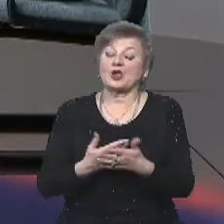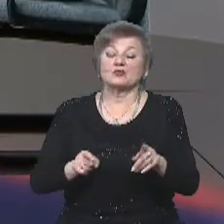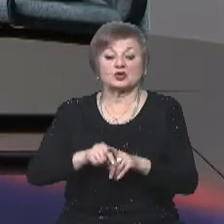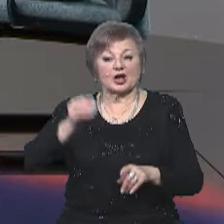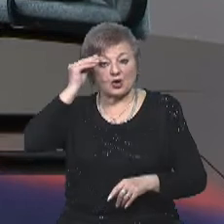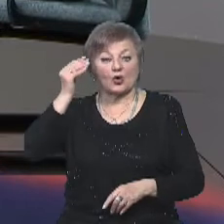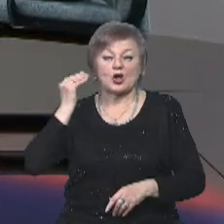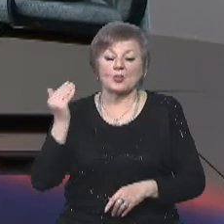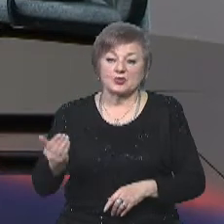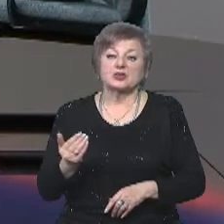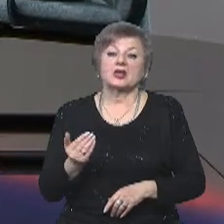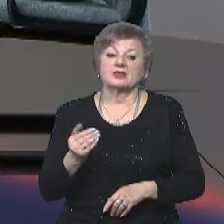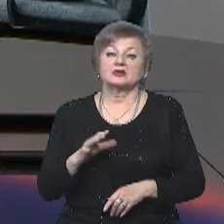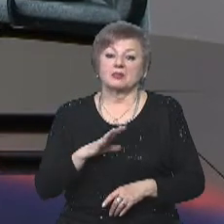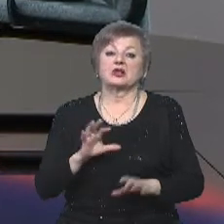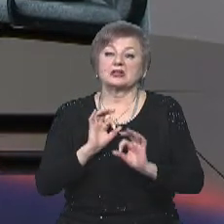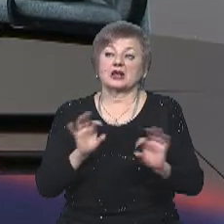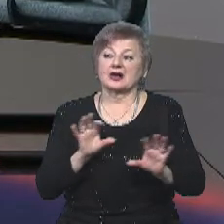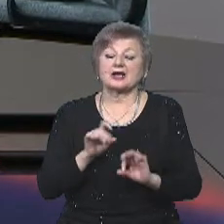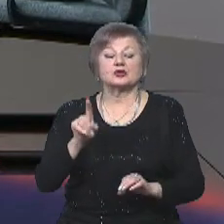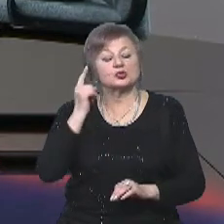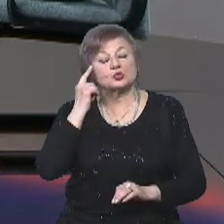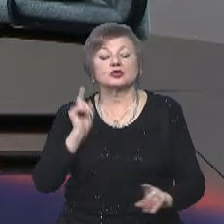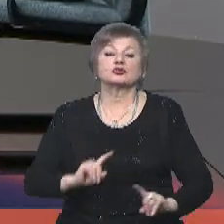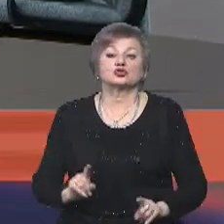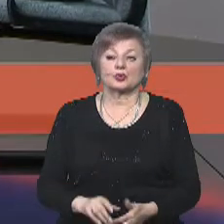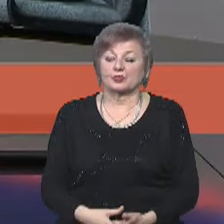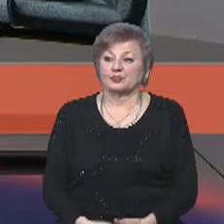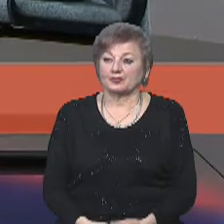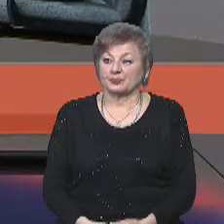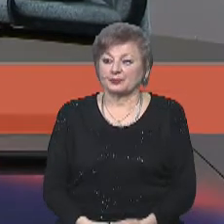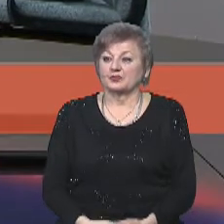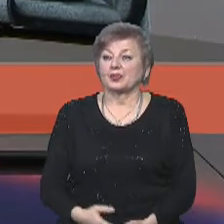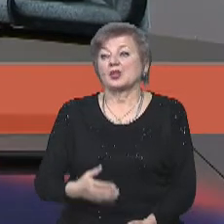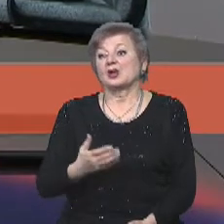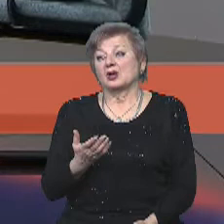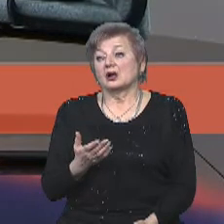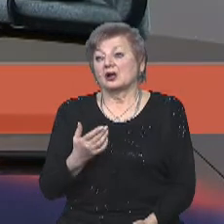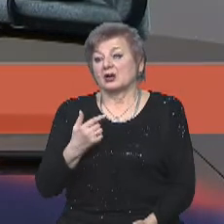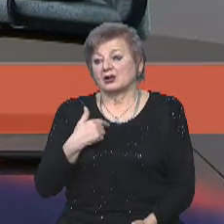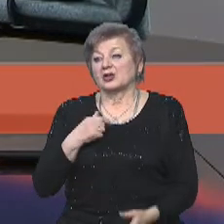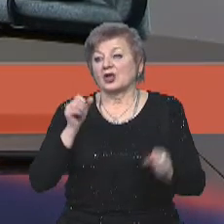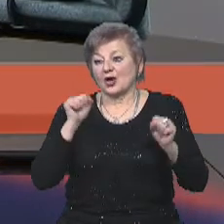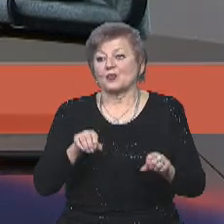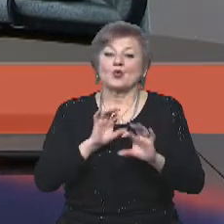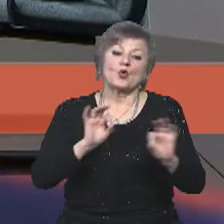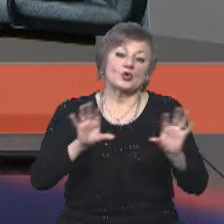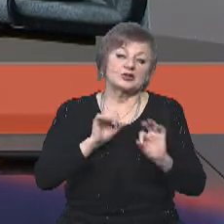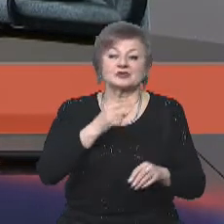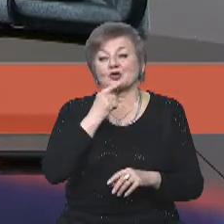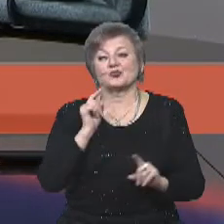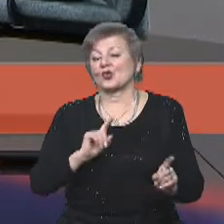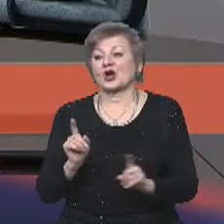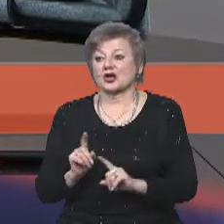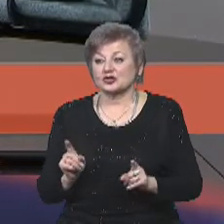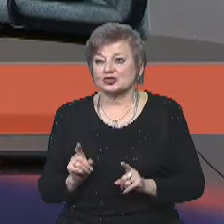думка була висловлена. От що ви думаєте з цього приводу? Я лично? Так. Та я теж можу розказати багато чого цікавого.